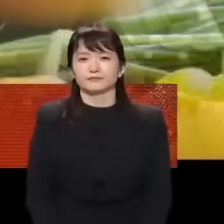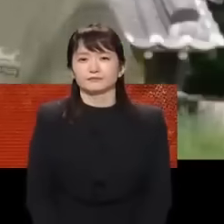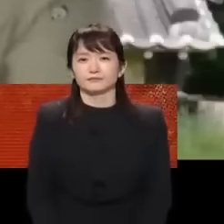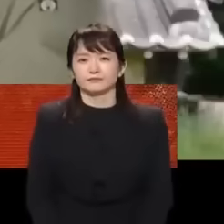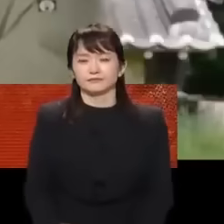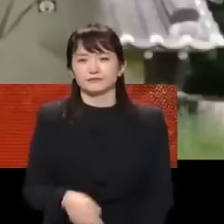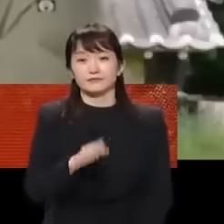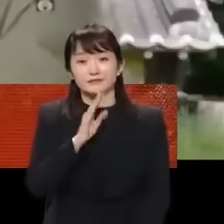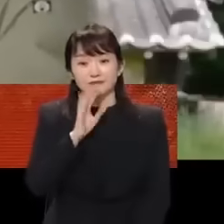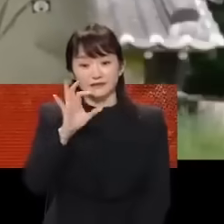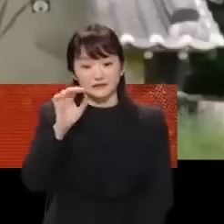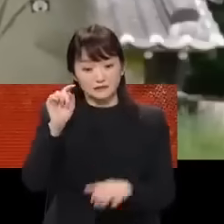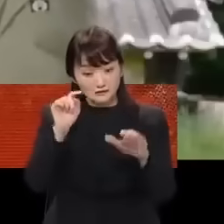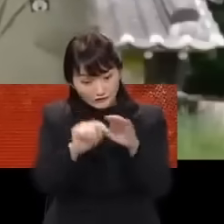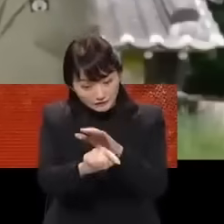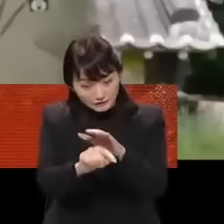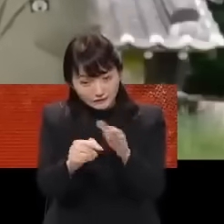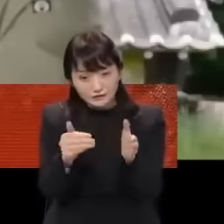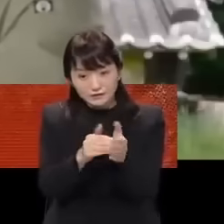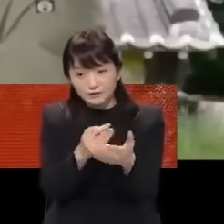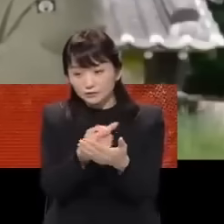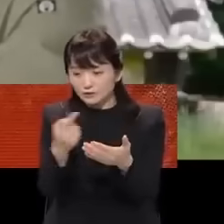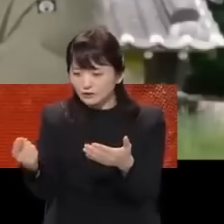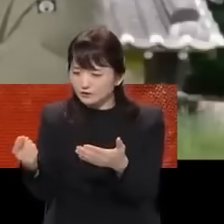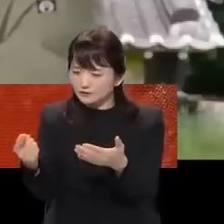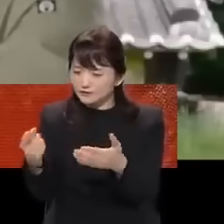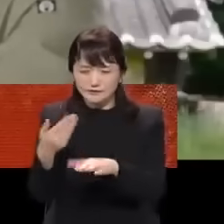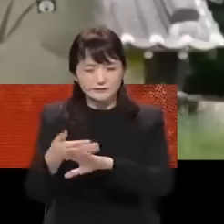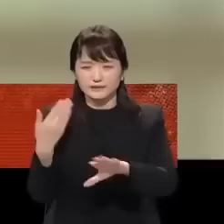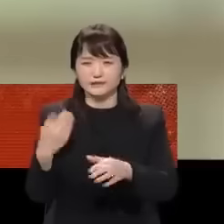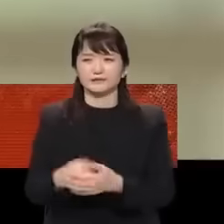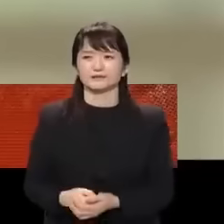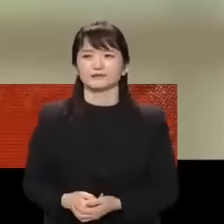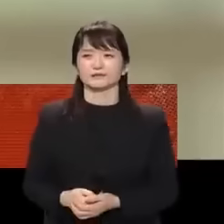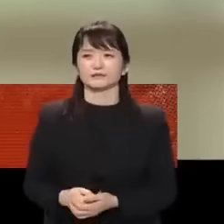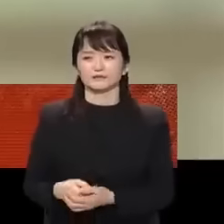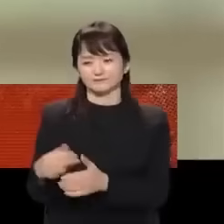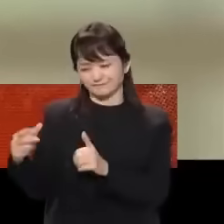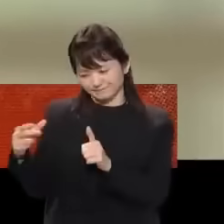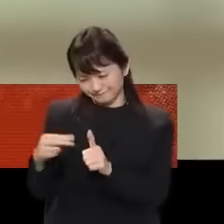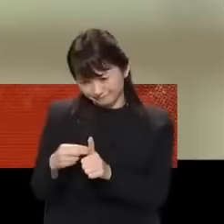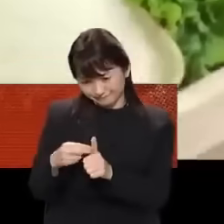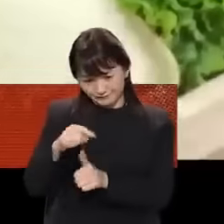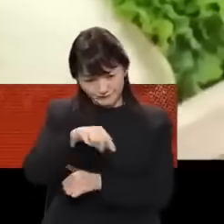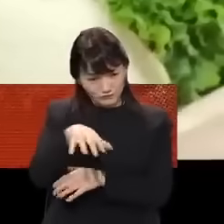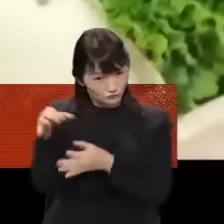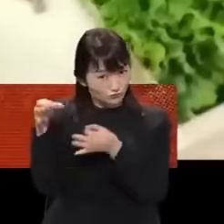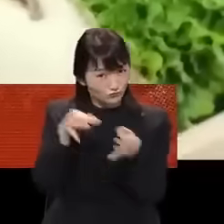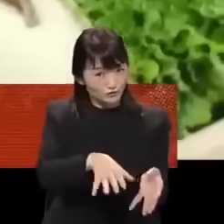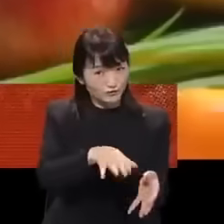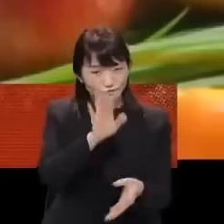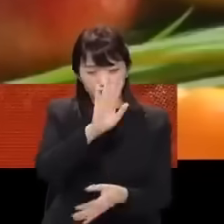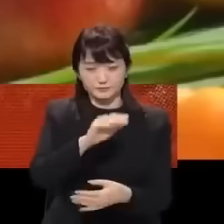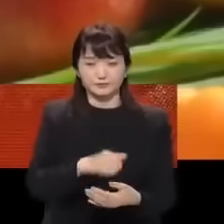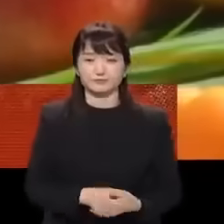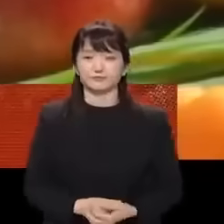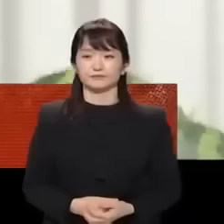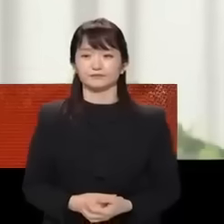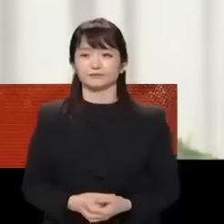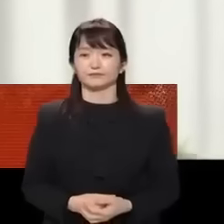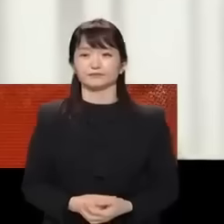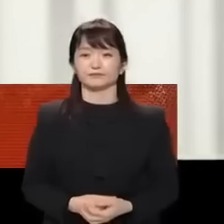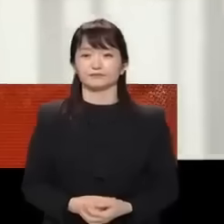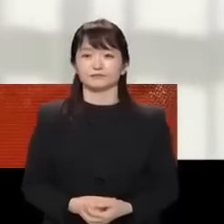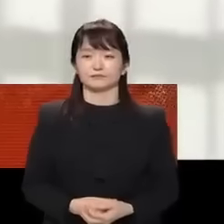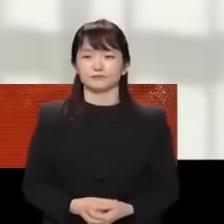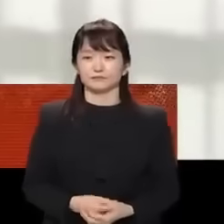때 나올 때가 다르다는 생각 정말 씁쓸하고 배신감 느끼면 백종훈 대표도 여기 계속 할 수 있겠습니까음 저는 뭐 물론 이게